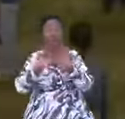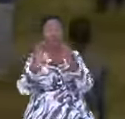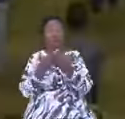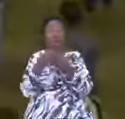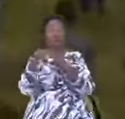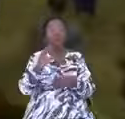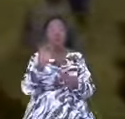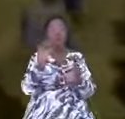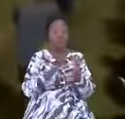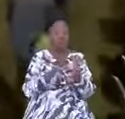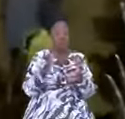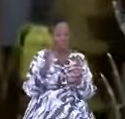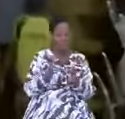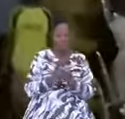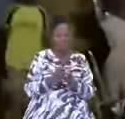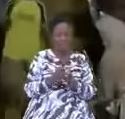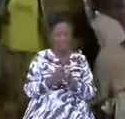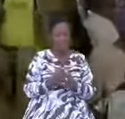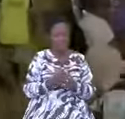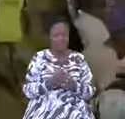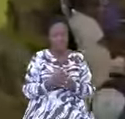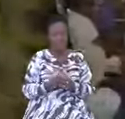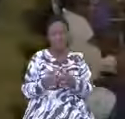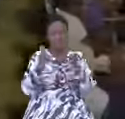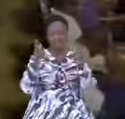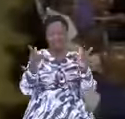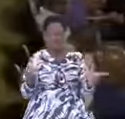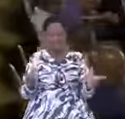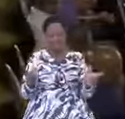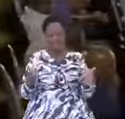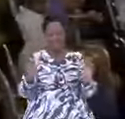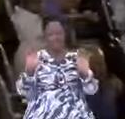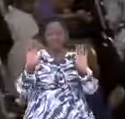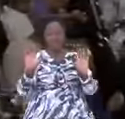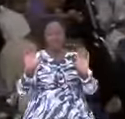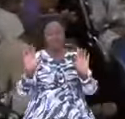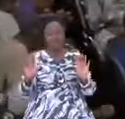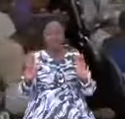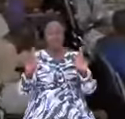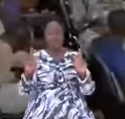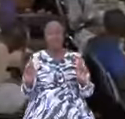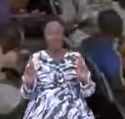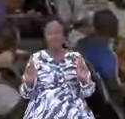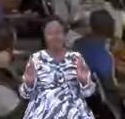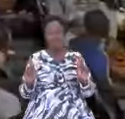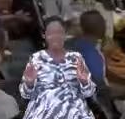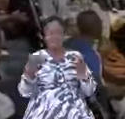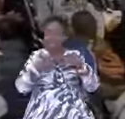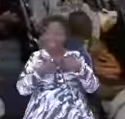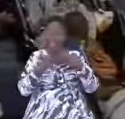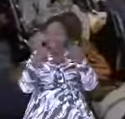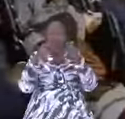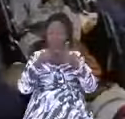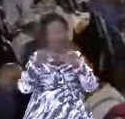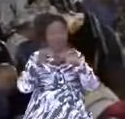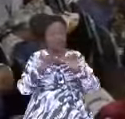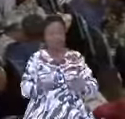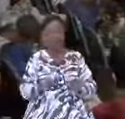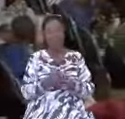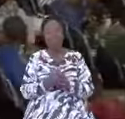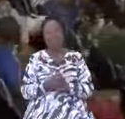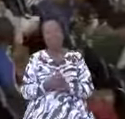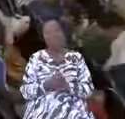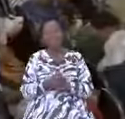dit ce qu est l marco mondiale elle va toucher votre vie